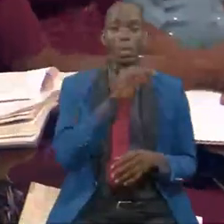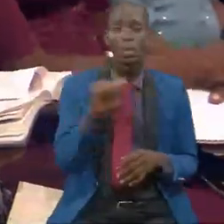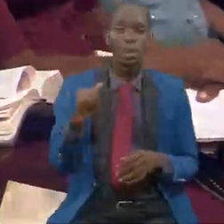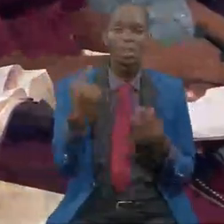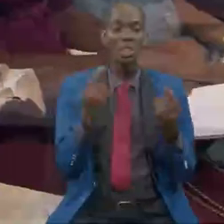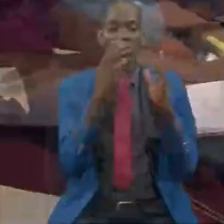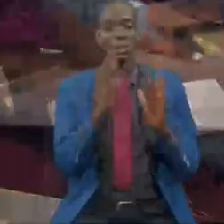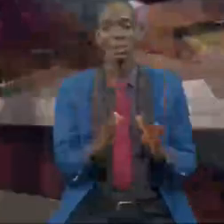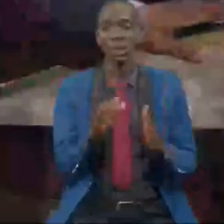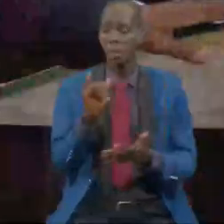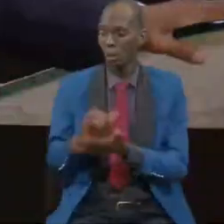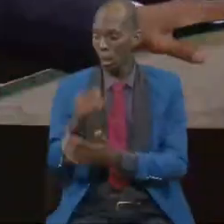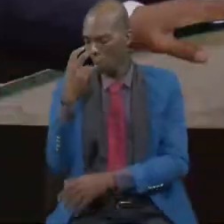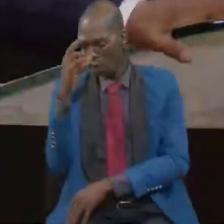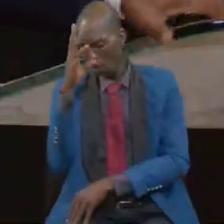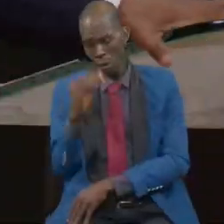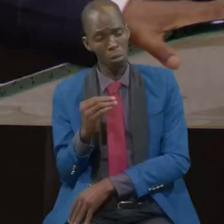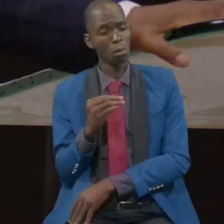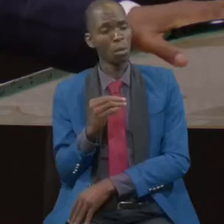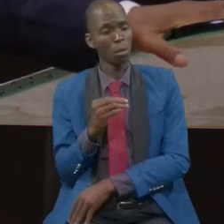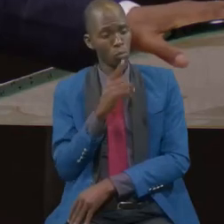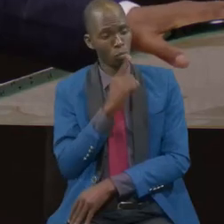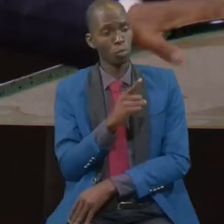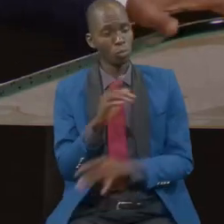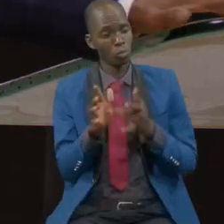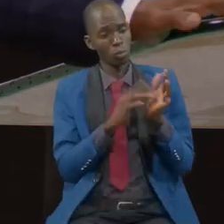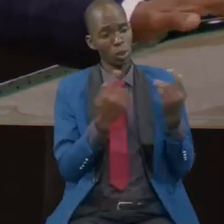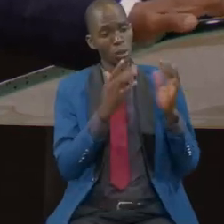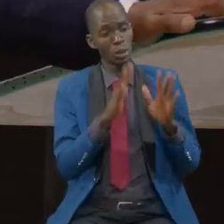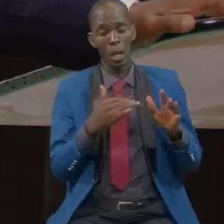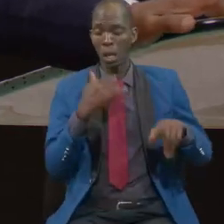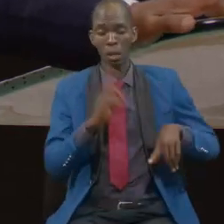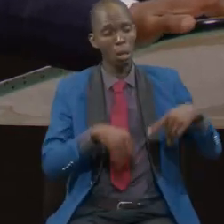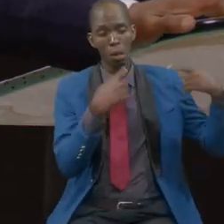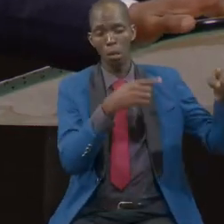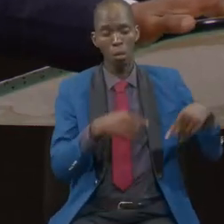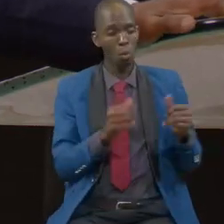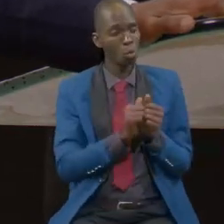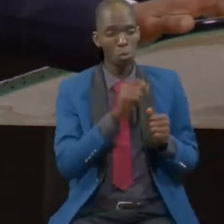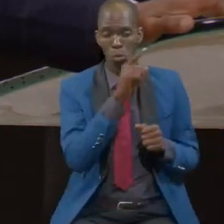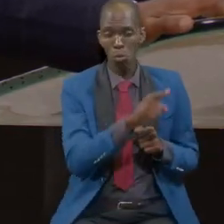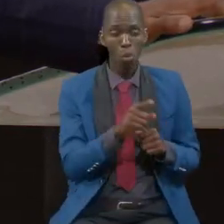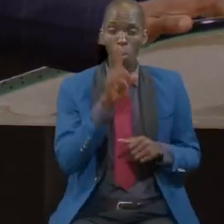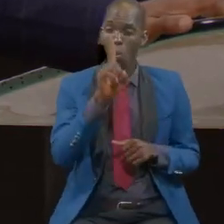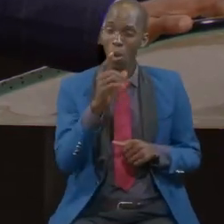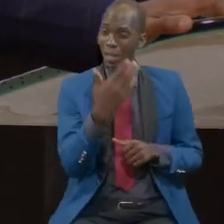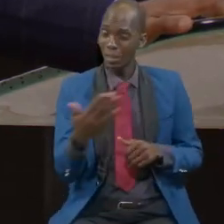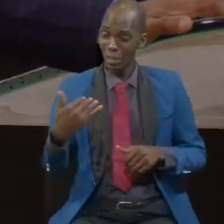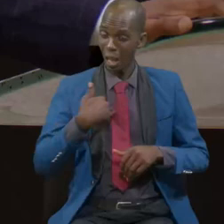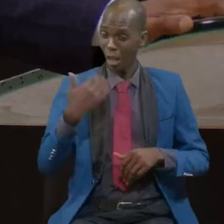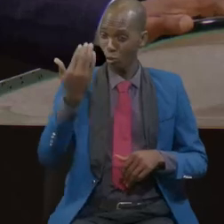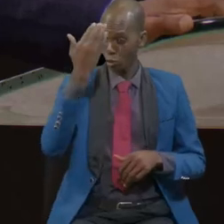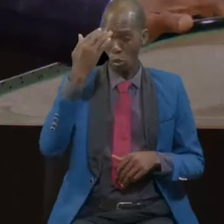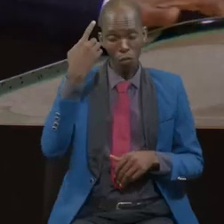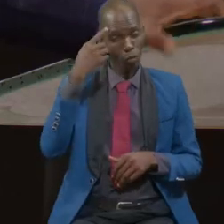oui, moi je ne peux pas augmenter avec la vue. Pécheur ou non, je sais une seule chose. Dieu